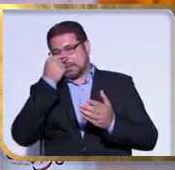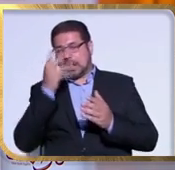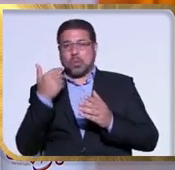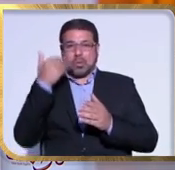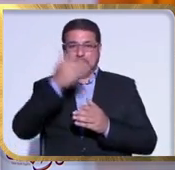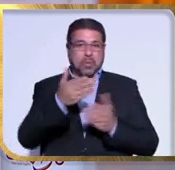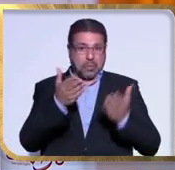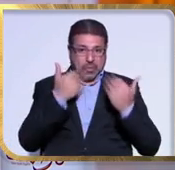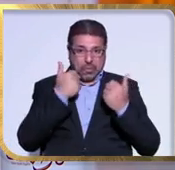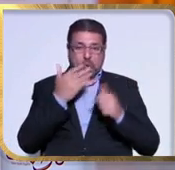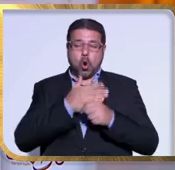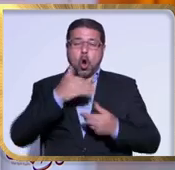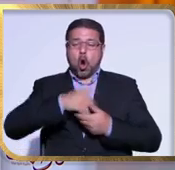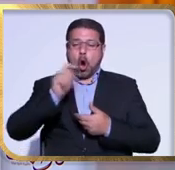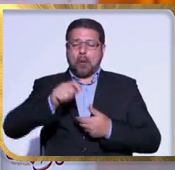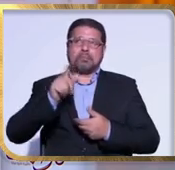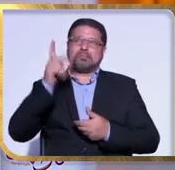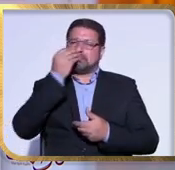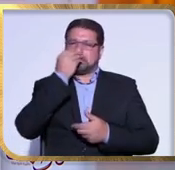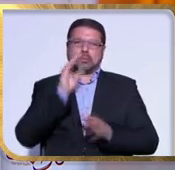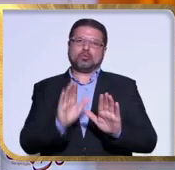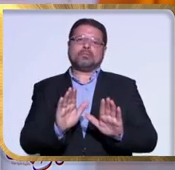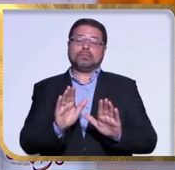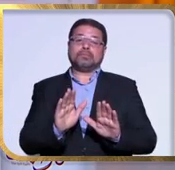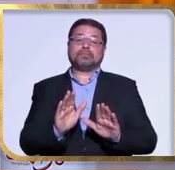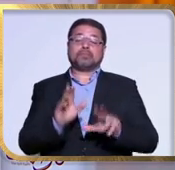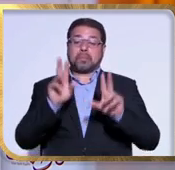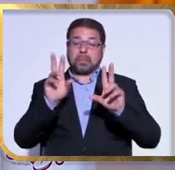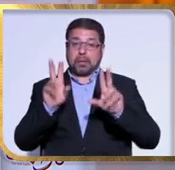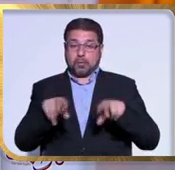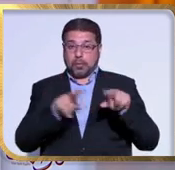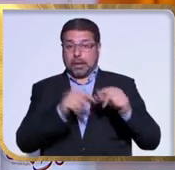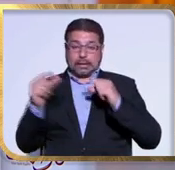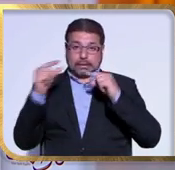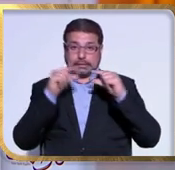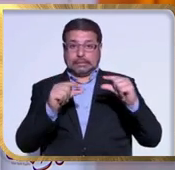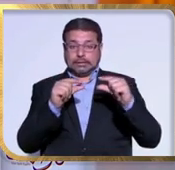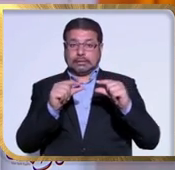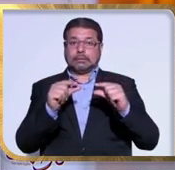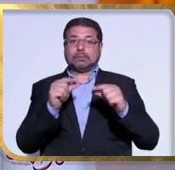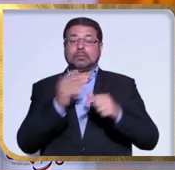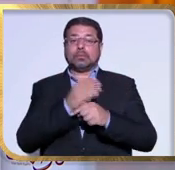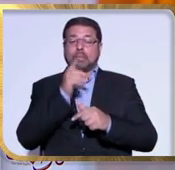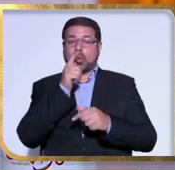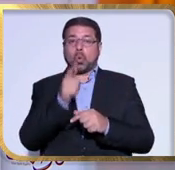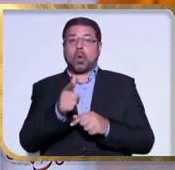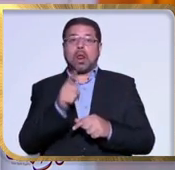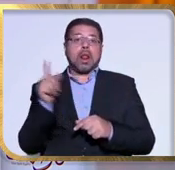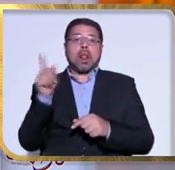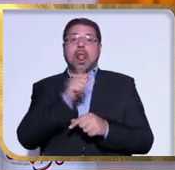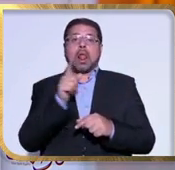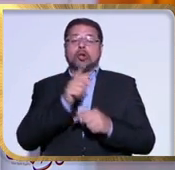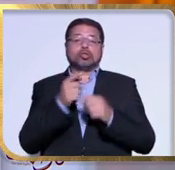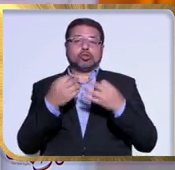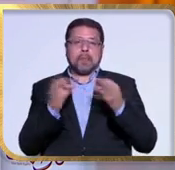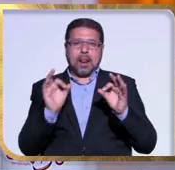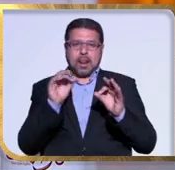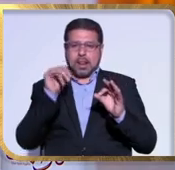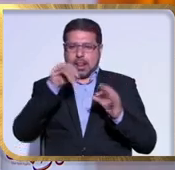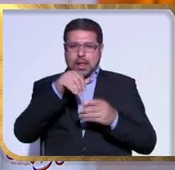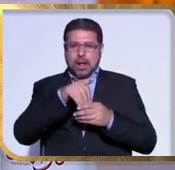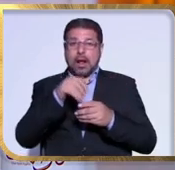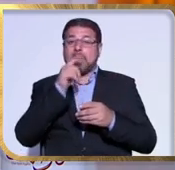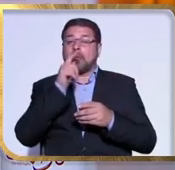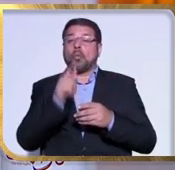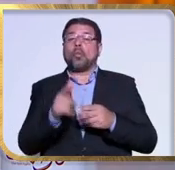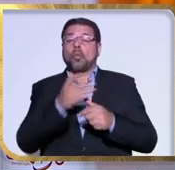بعده حكمه مكروه كما ان الحديث الشريف لا يشمل من